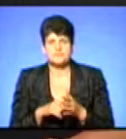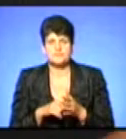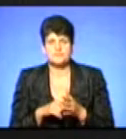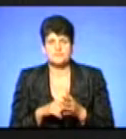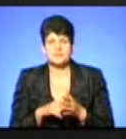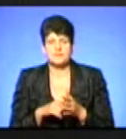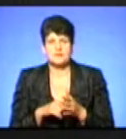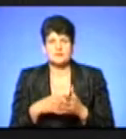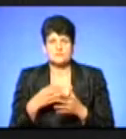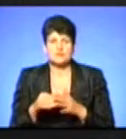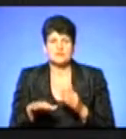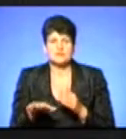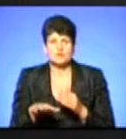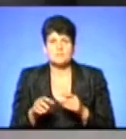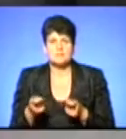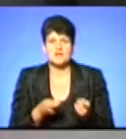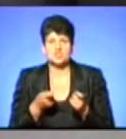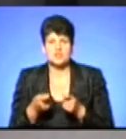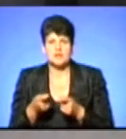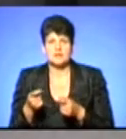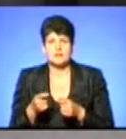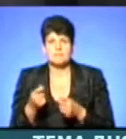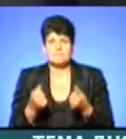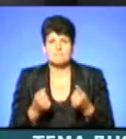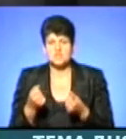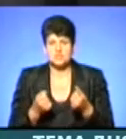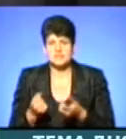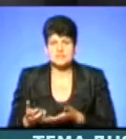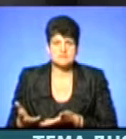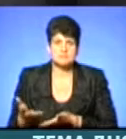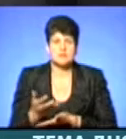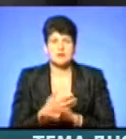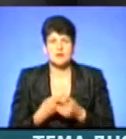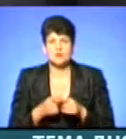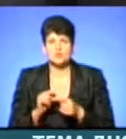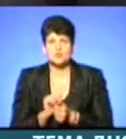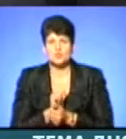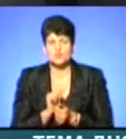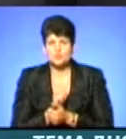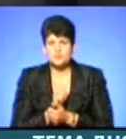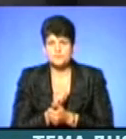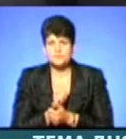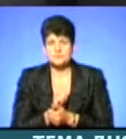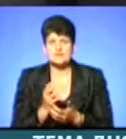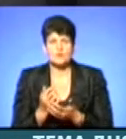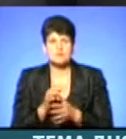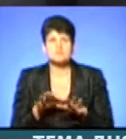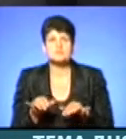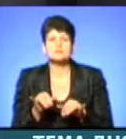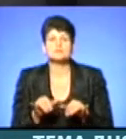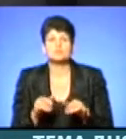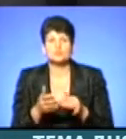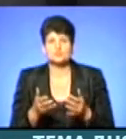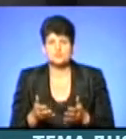будь-яким іншим на своїй території. І приїжджає машина, збирає ті відходи. Цю суху рослину збирають, знаходять місце, де її вже